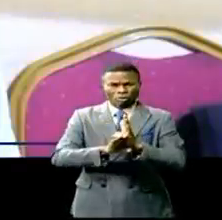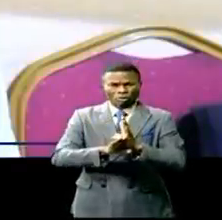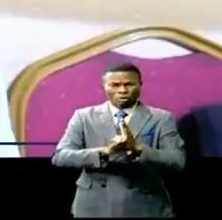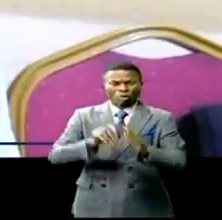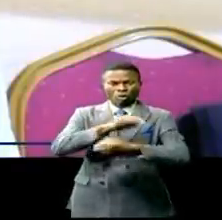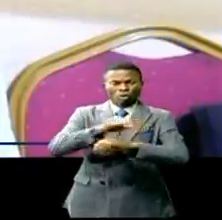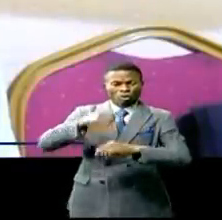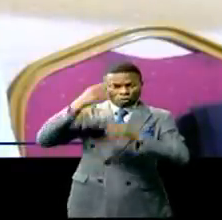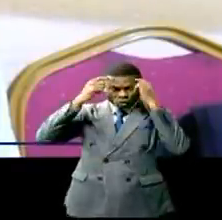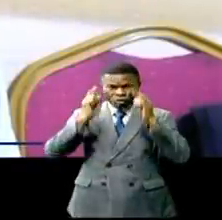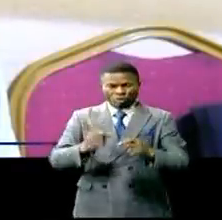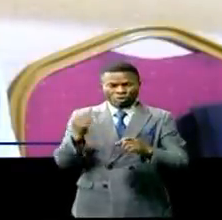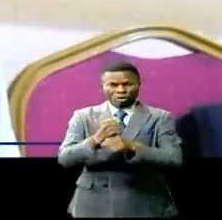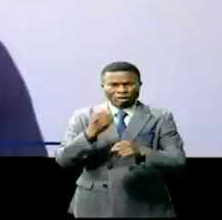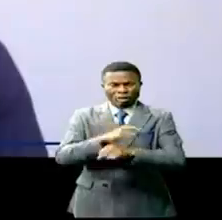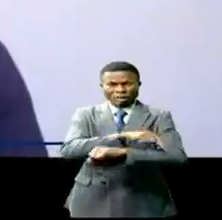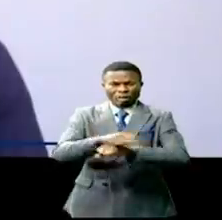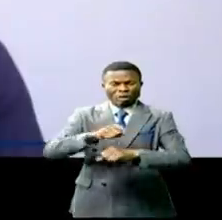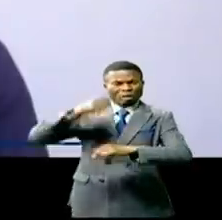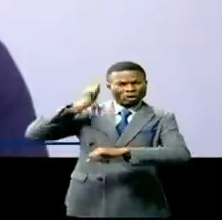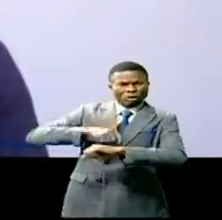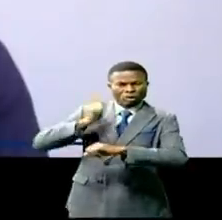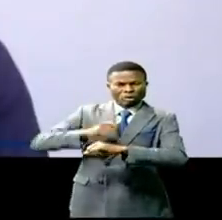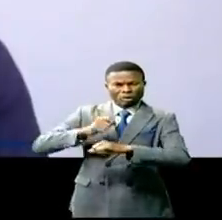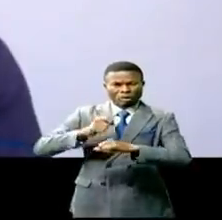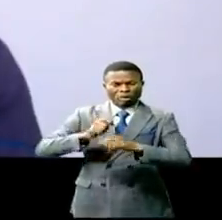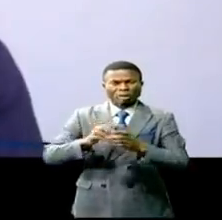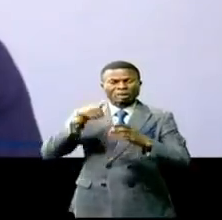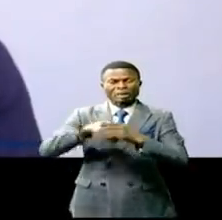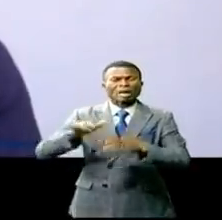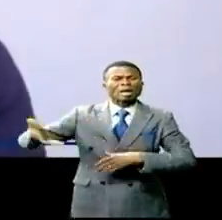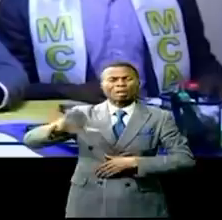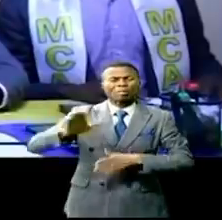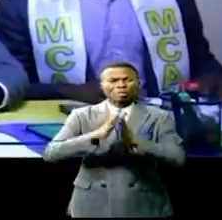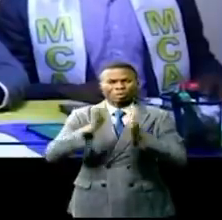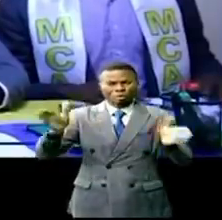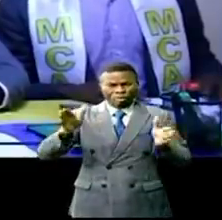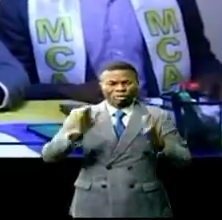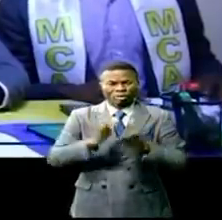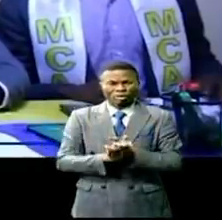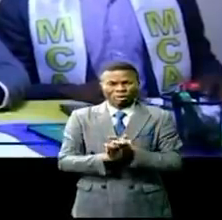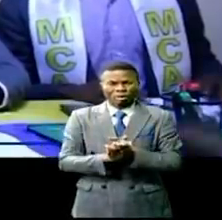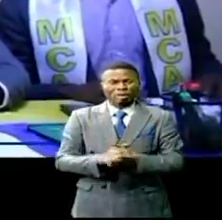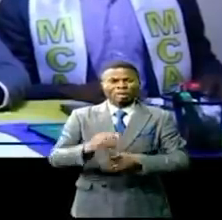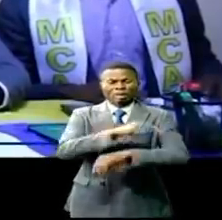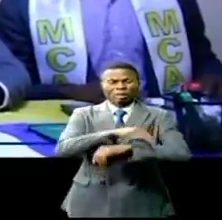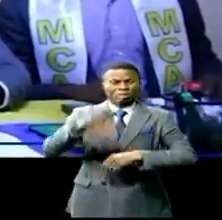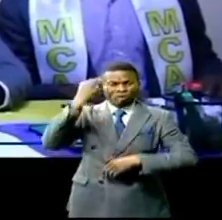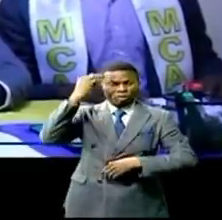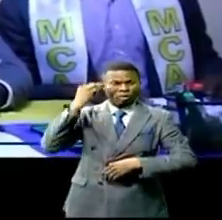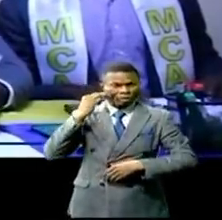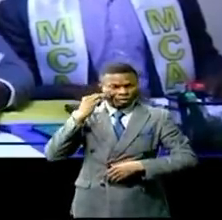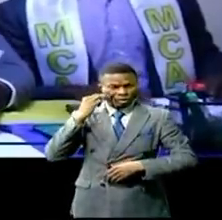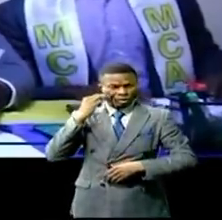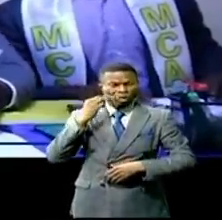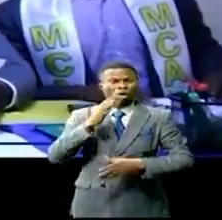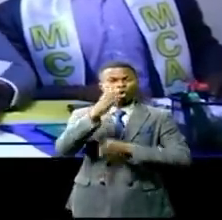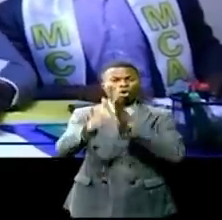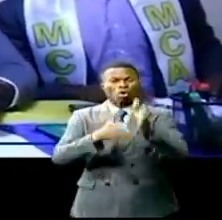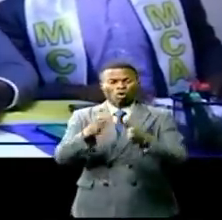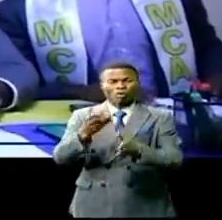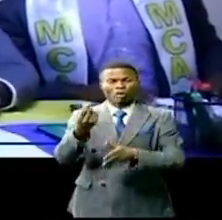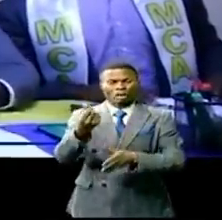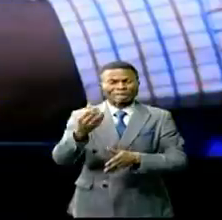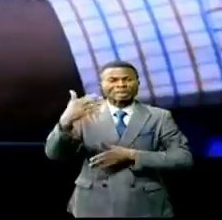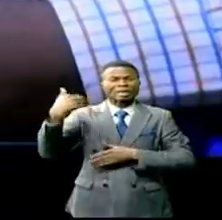les fonctionnements de cours et tribunaux disséminés à travers le pays les arrêts rendus par les ministères publics notamment sur les détournements de fonds publics